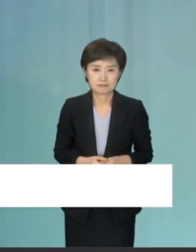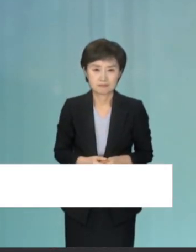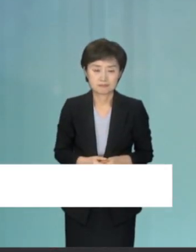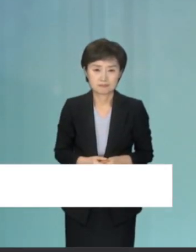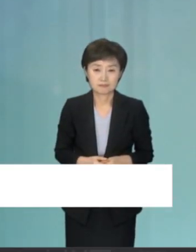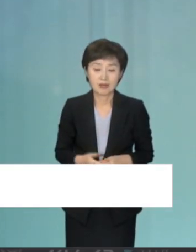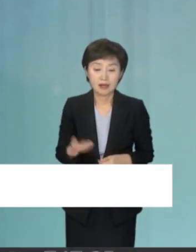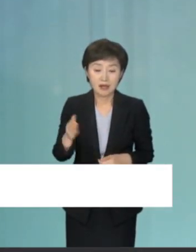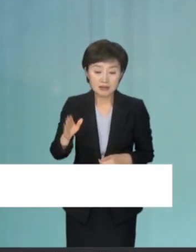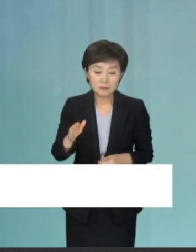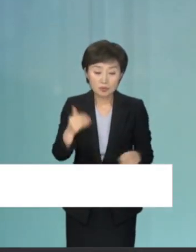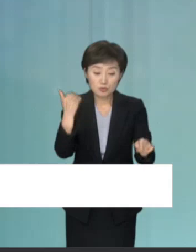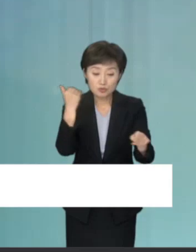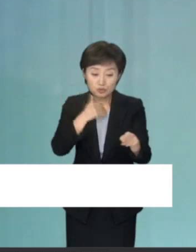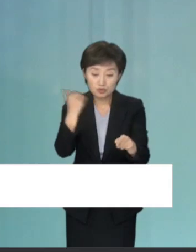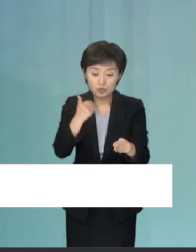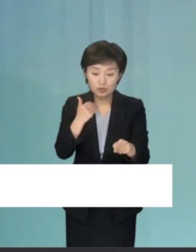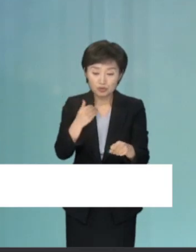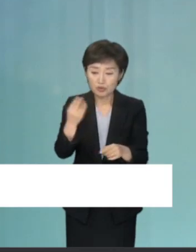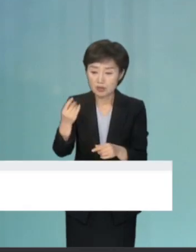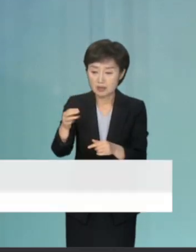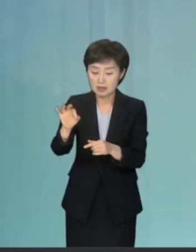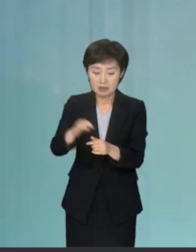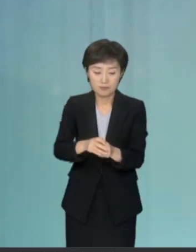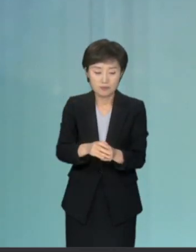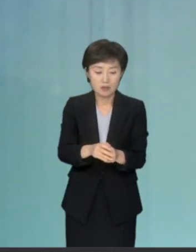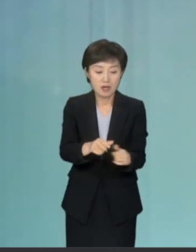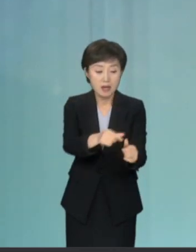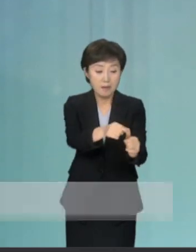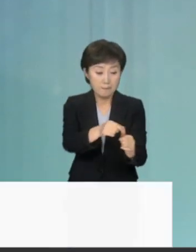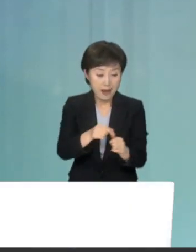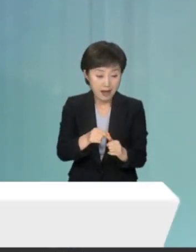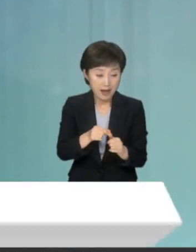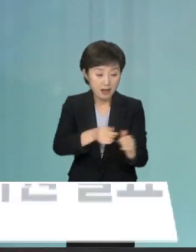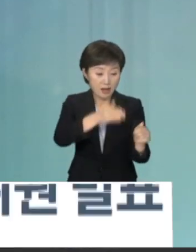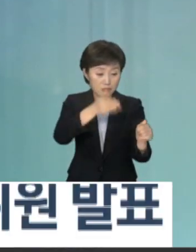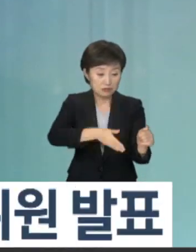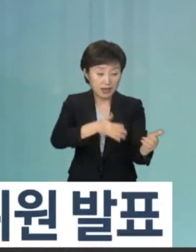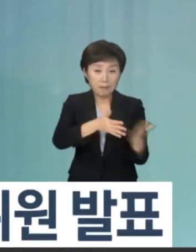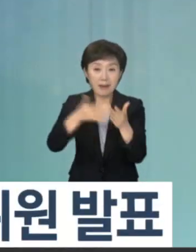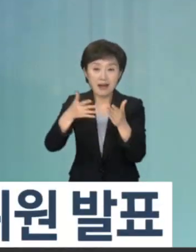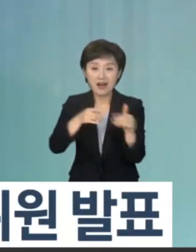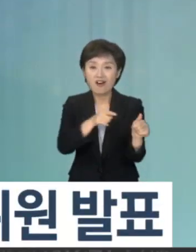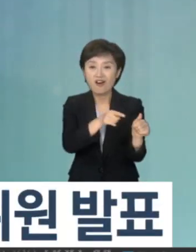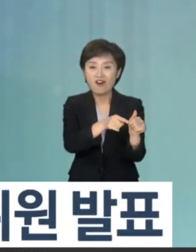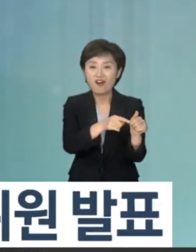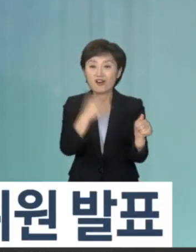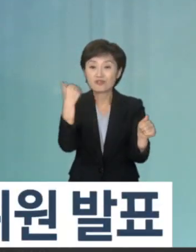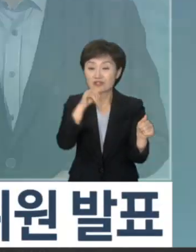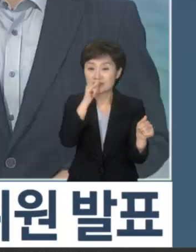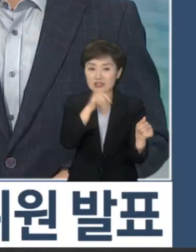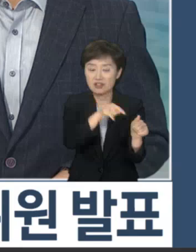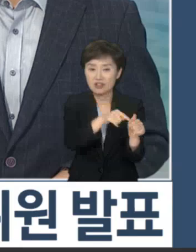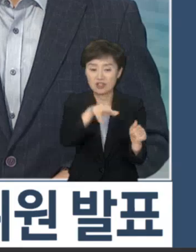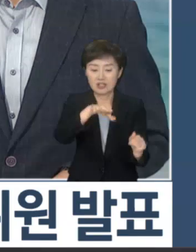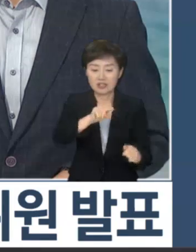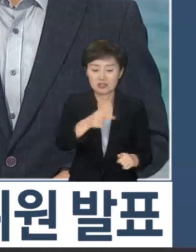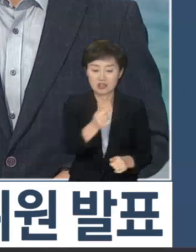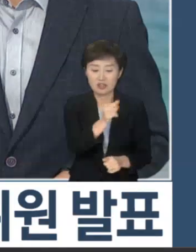거절한 사람들은 나오고 있는 거 아니겠습니까? 대표적으로 천하람 청년이라든지, 그리고